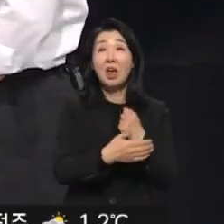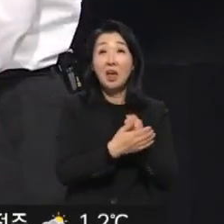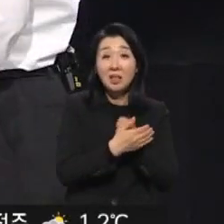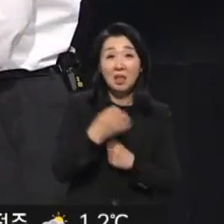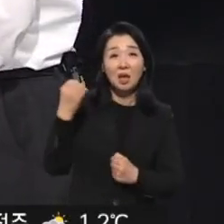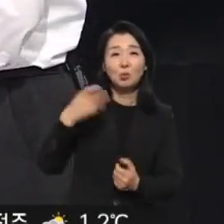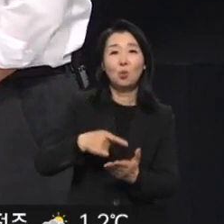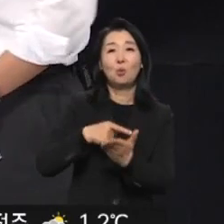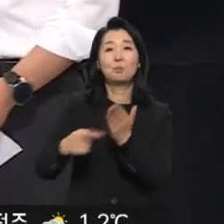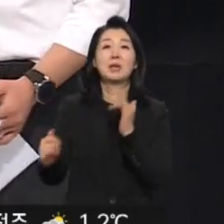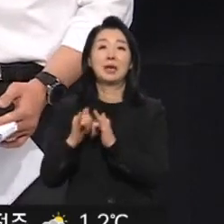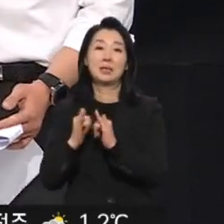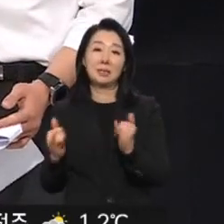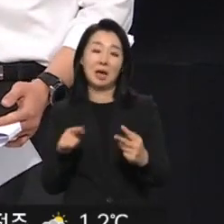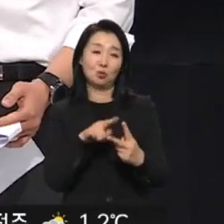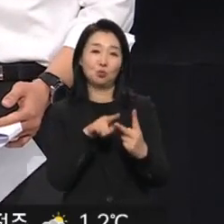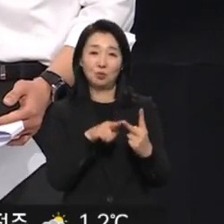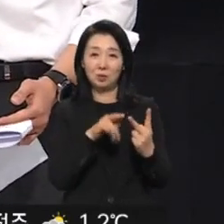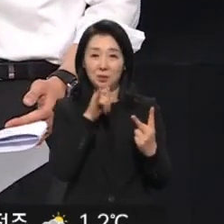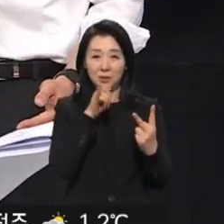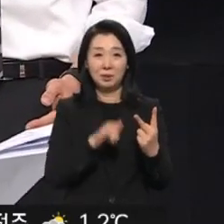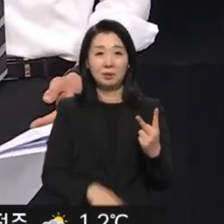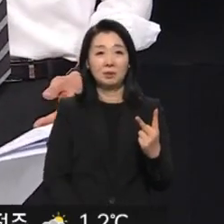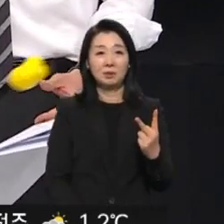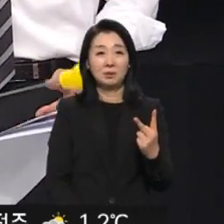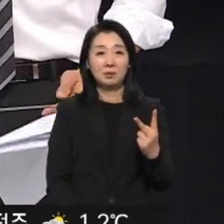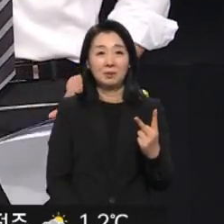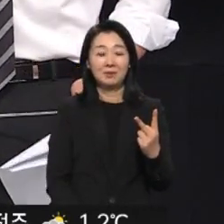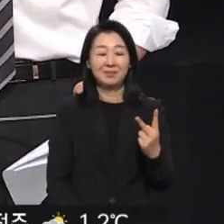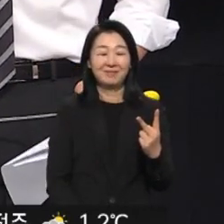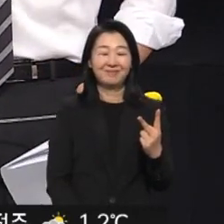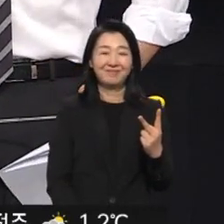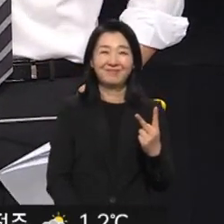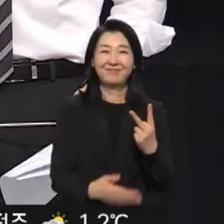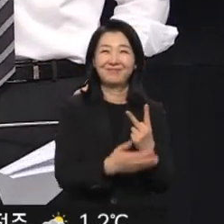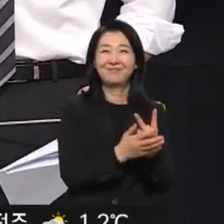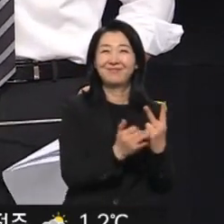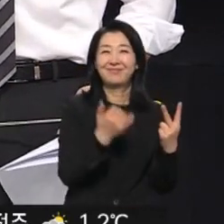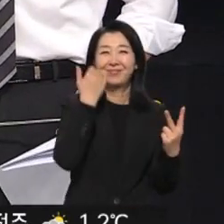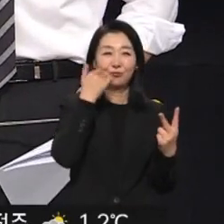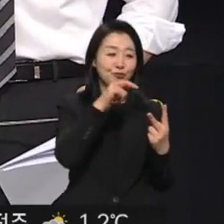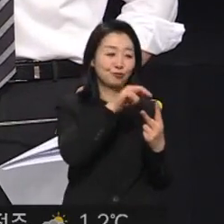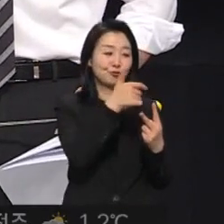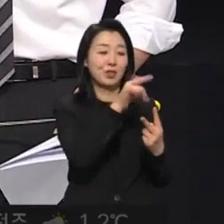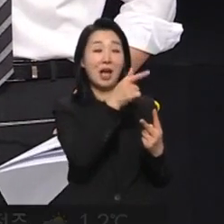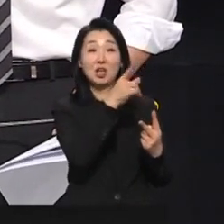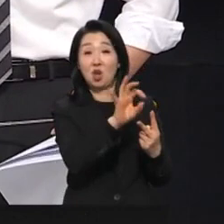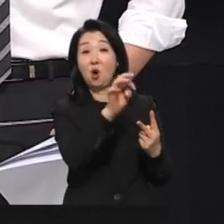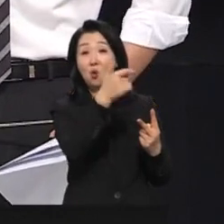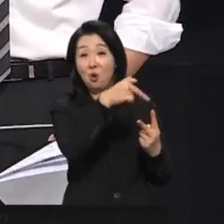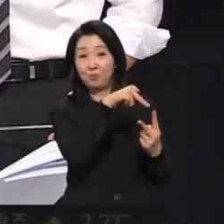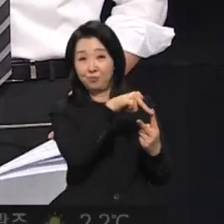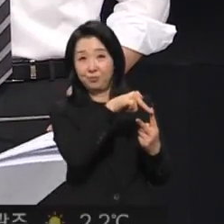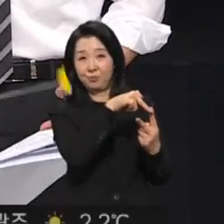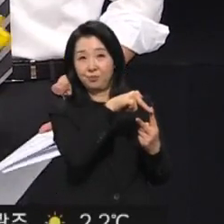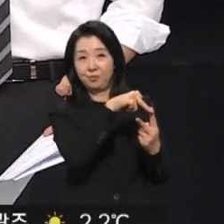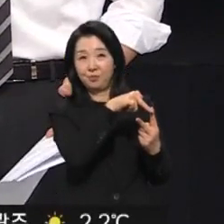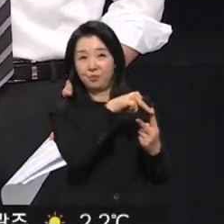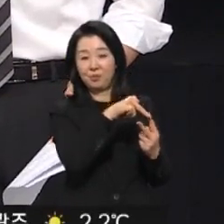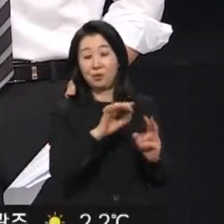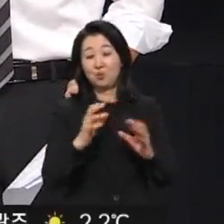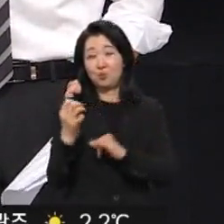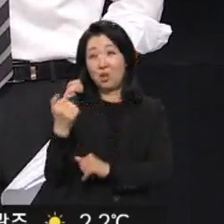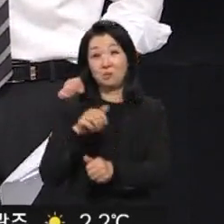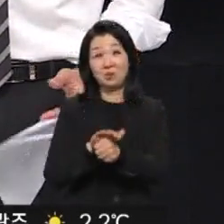이 최대 피해자로 평가를 받고 있는데요. 먼저 수혜자는 이 나경원 저출산 고령사위원회 부위원장입니다.